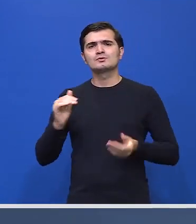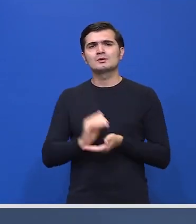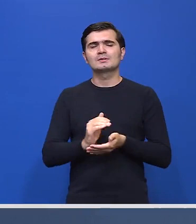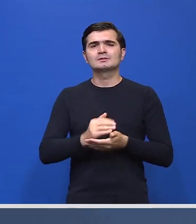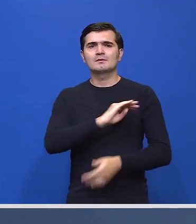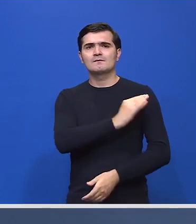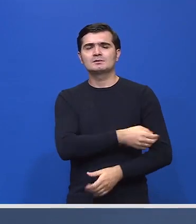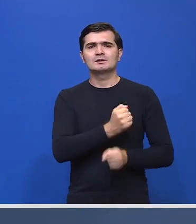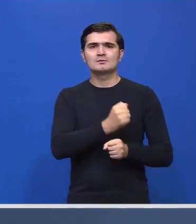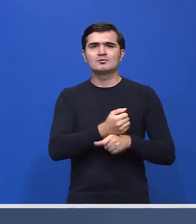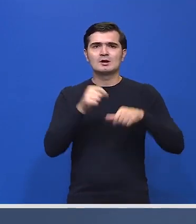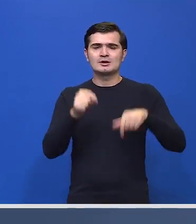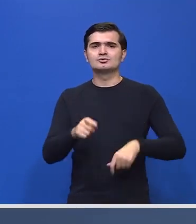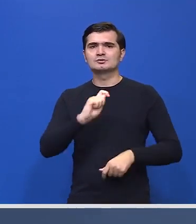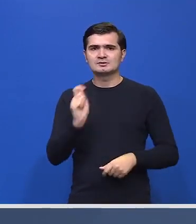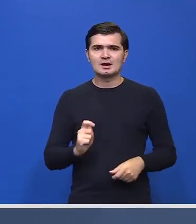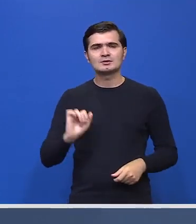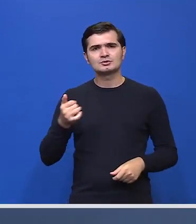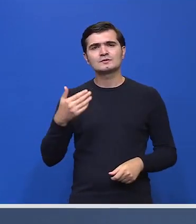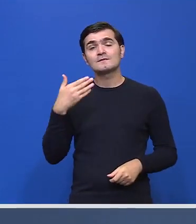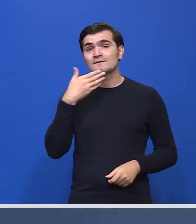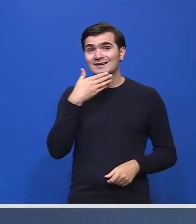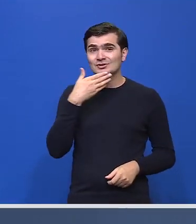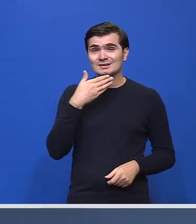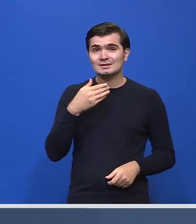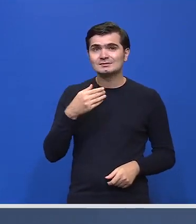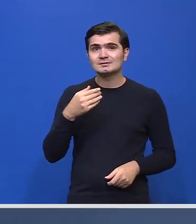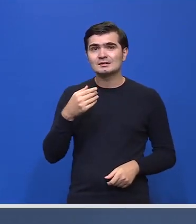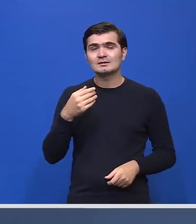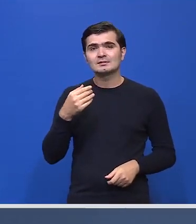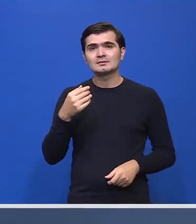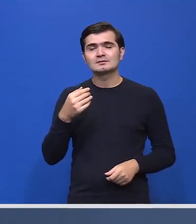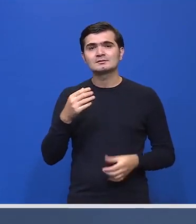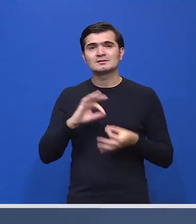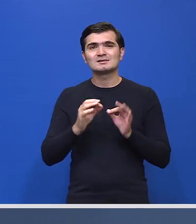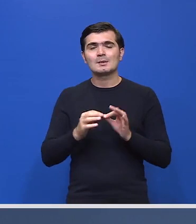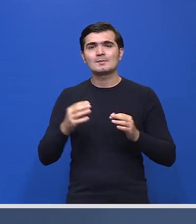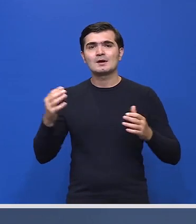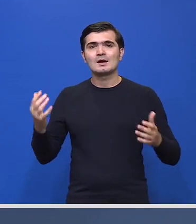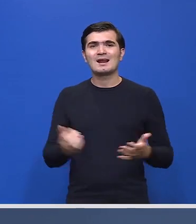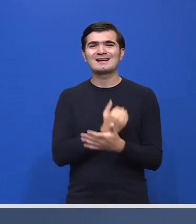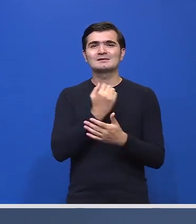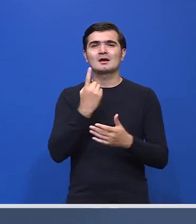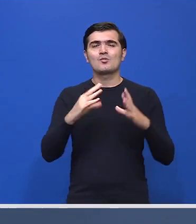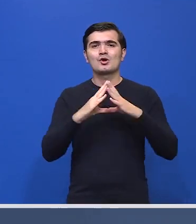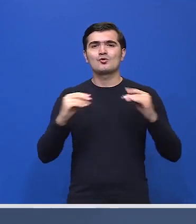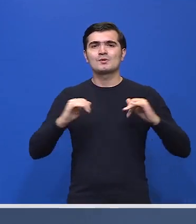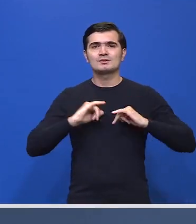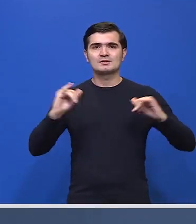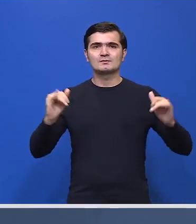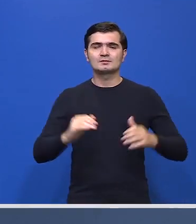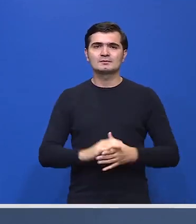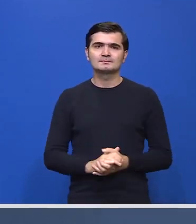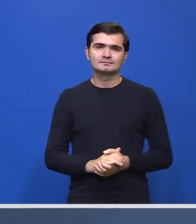în țară, iar facilitățile să vizeze realizarea unei Românii dezvoltate. Mulțumesc.